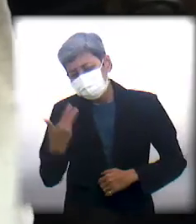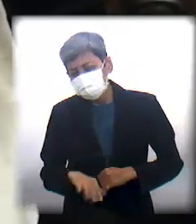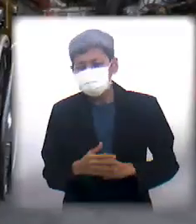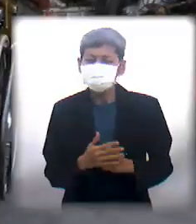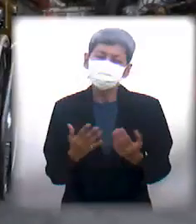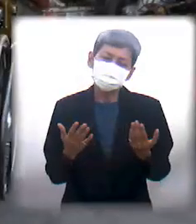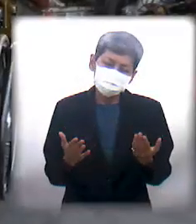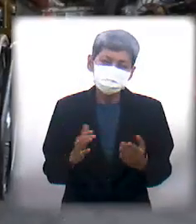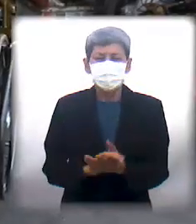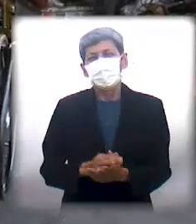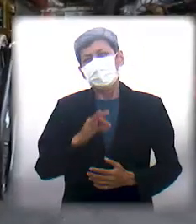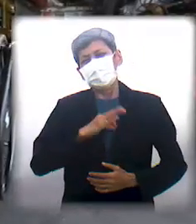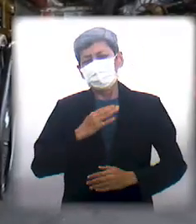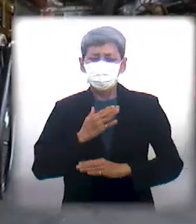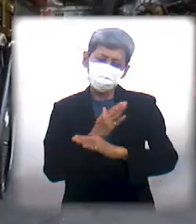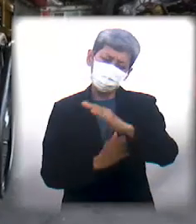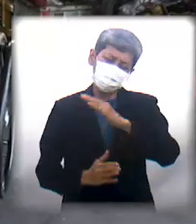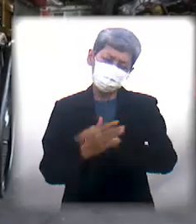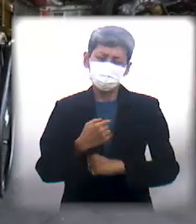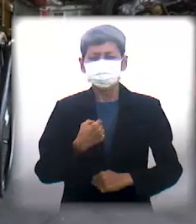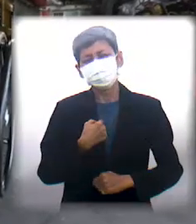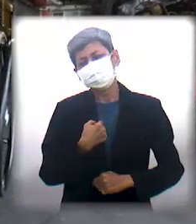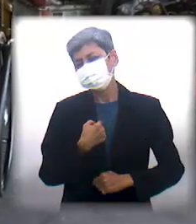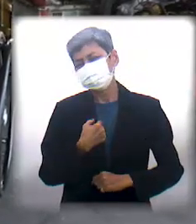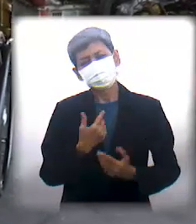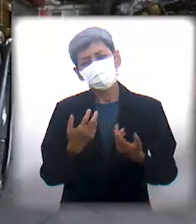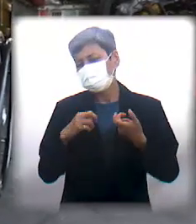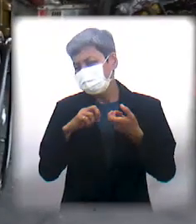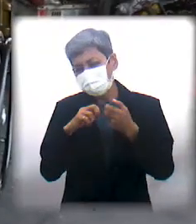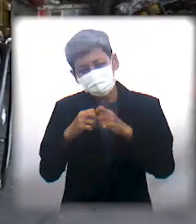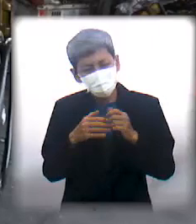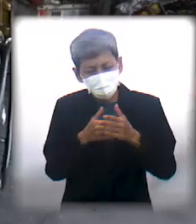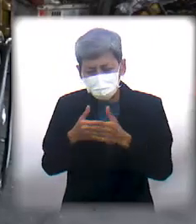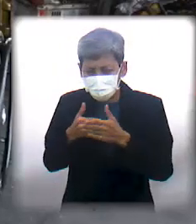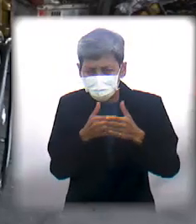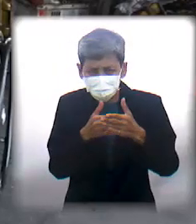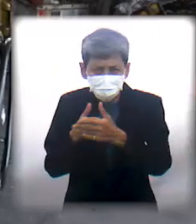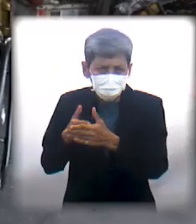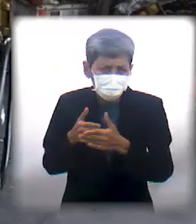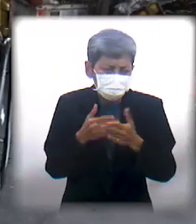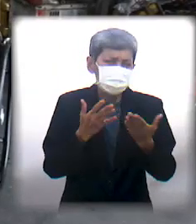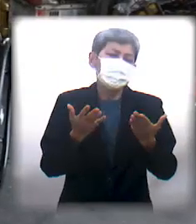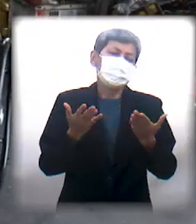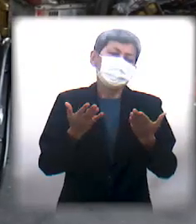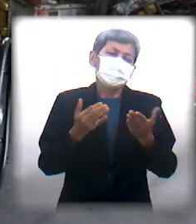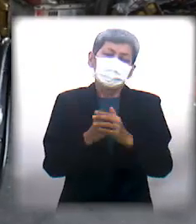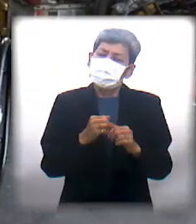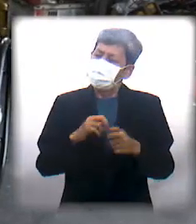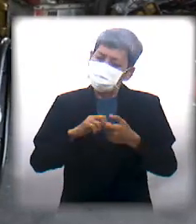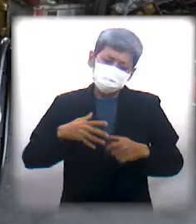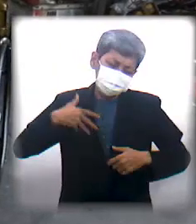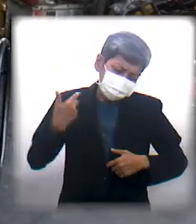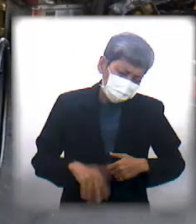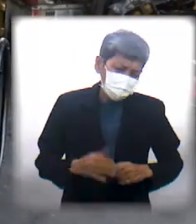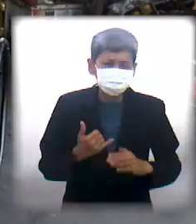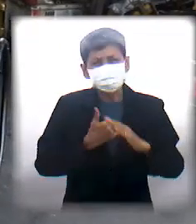ว่ารู้สึกว่าความพิการของตัวเองเนี่ยเป็นปัญหาและอุปสรรคในชีวิตในการที่จะก้าวข้ามผ่านหรือออก